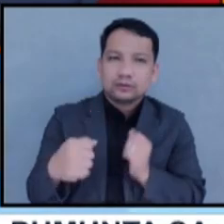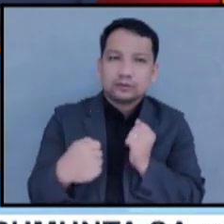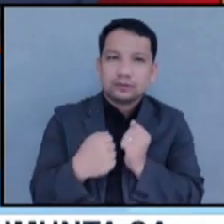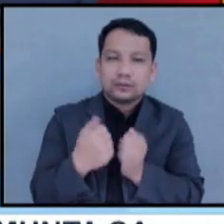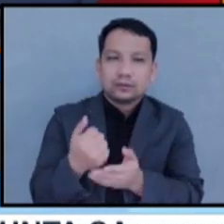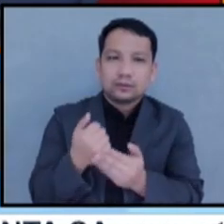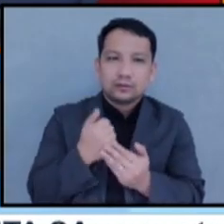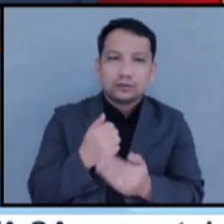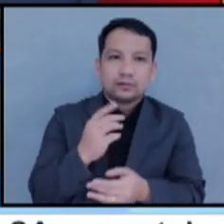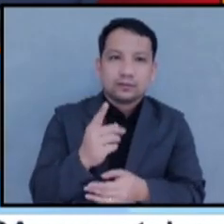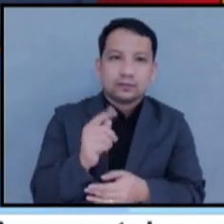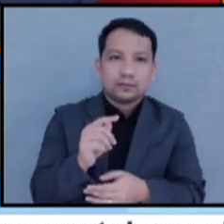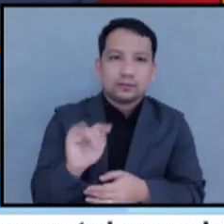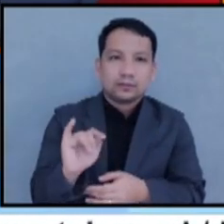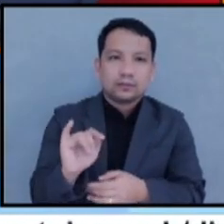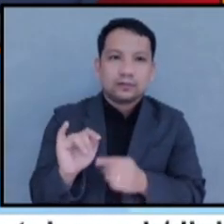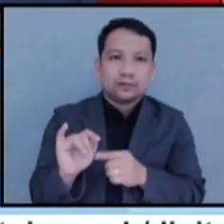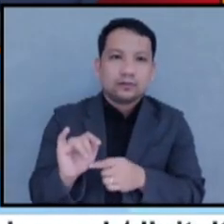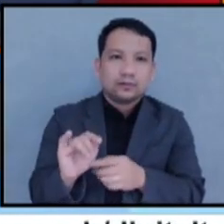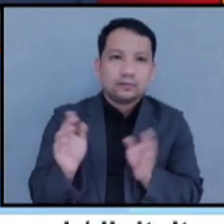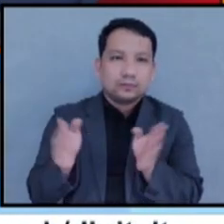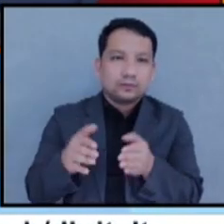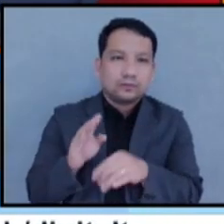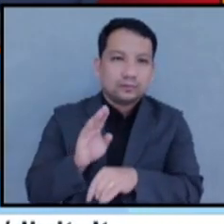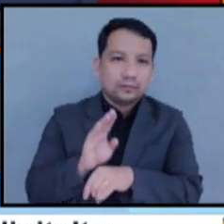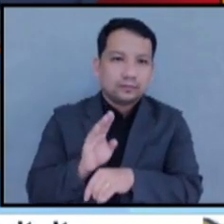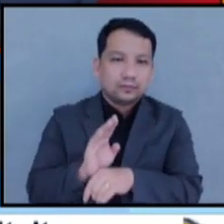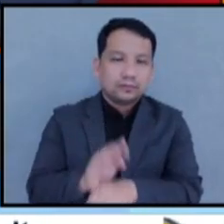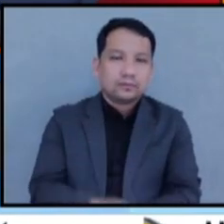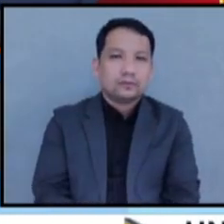DTI para sa mga maliliit na negosyo?